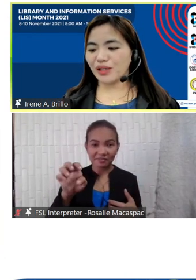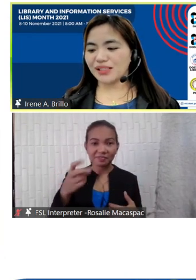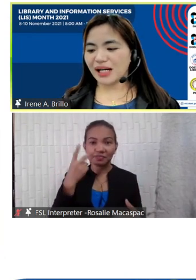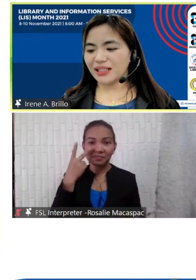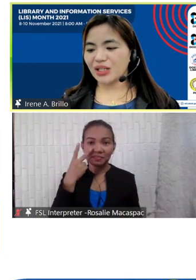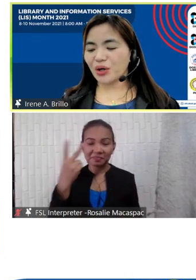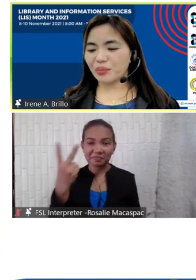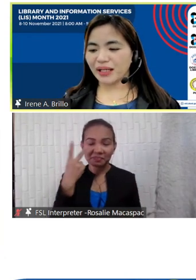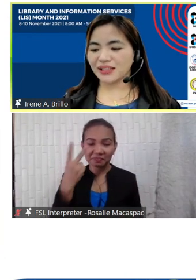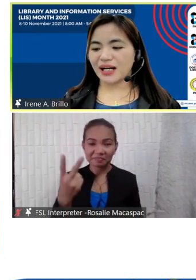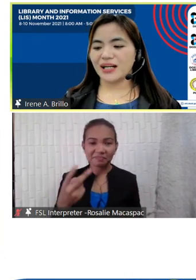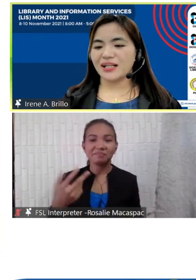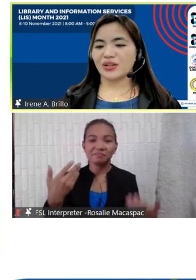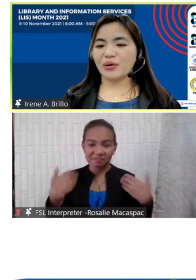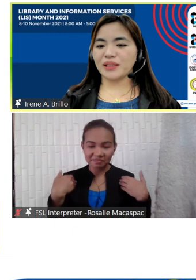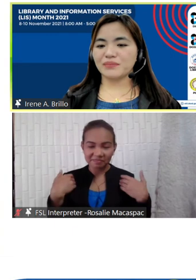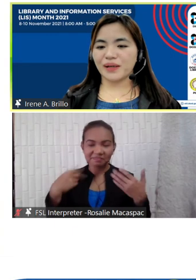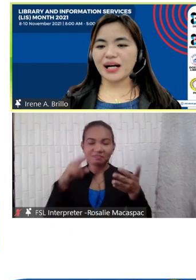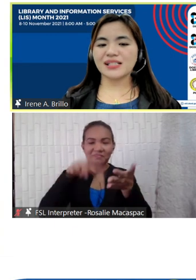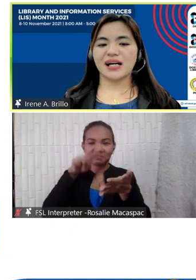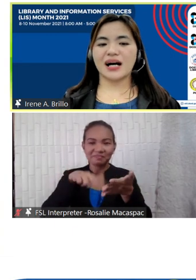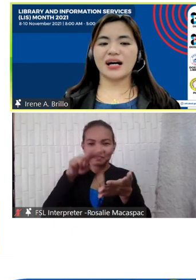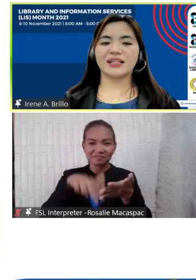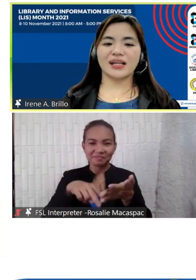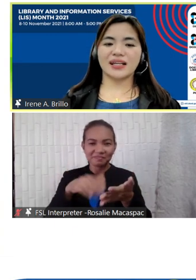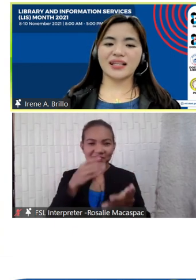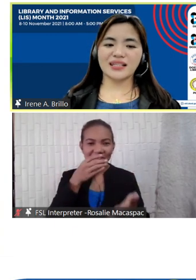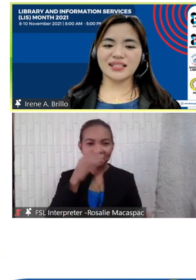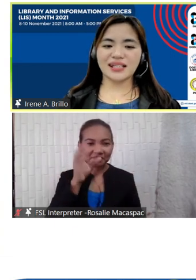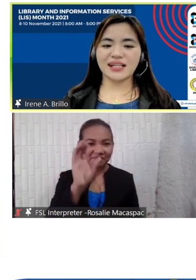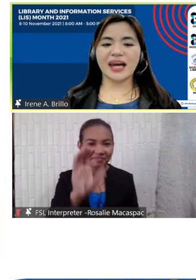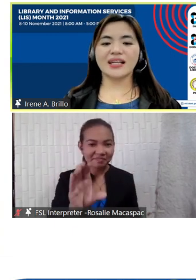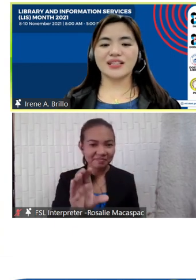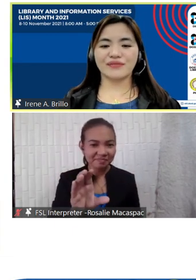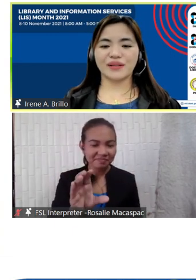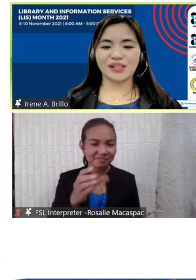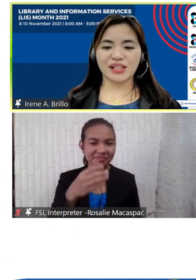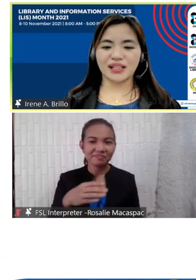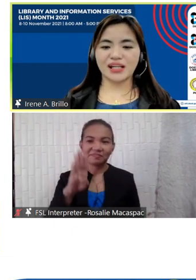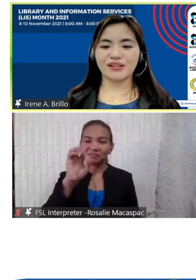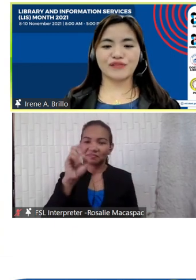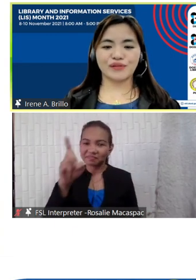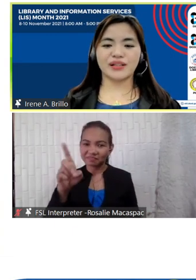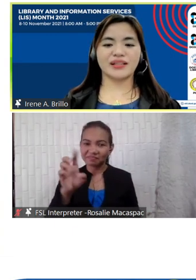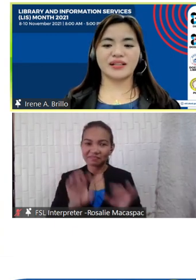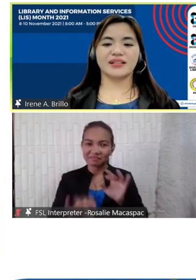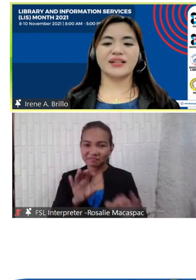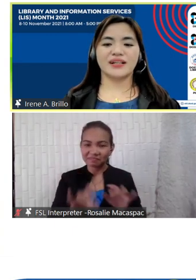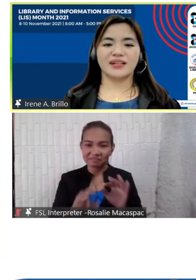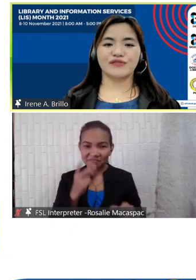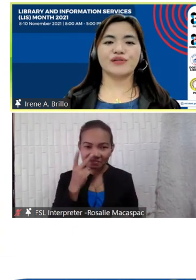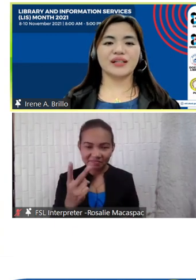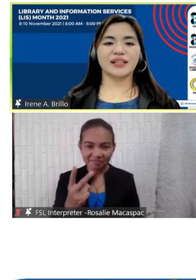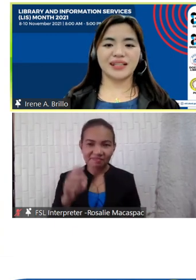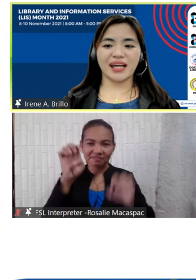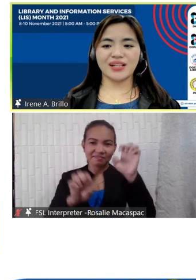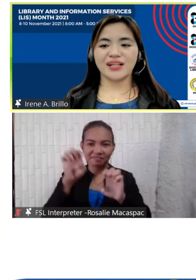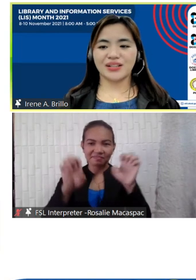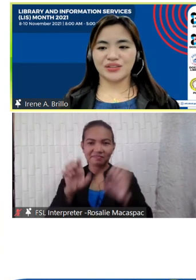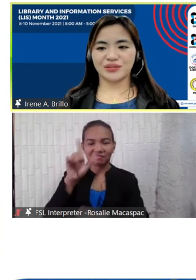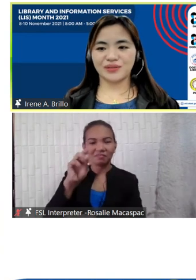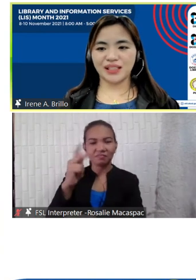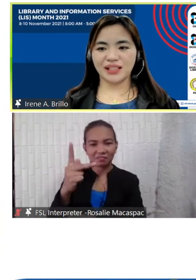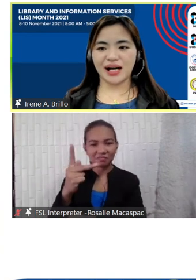mababasa nyo po sa ating comment box ang attendance link and evaluation link for the